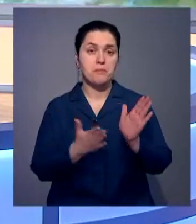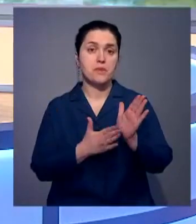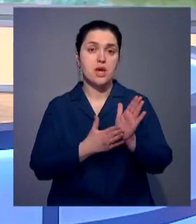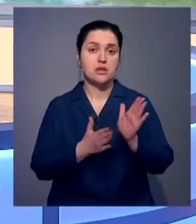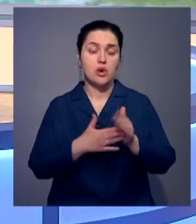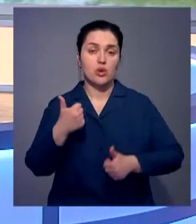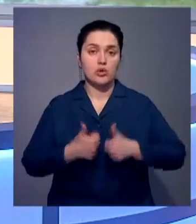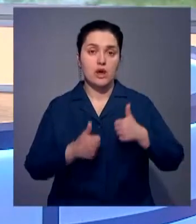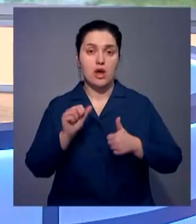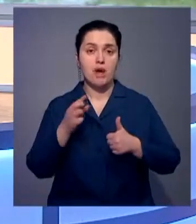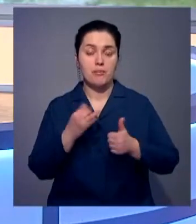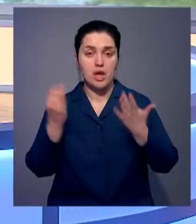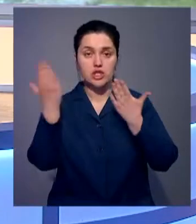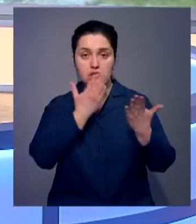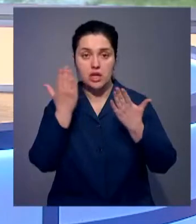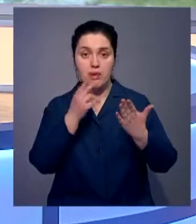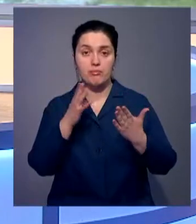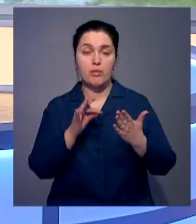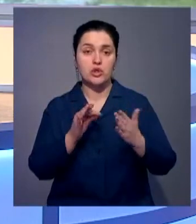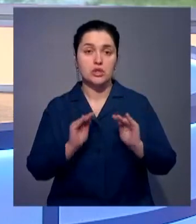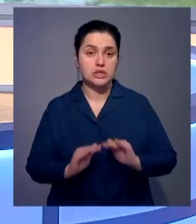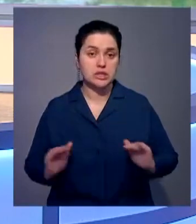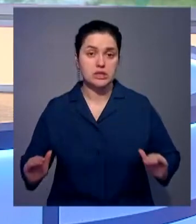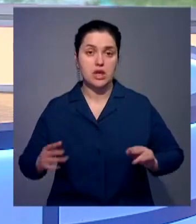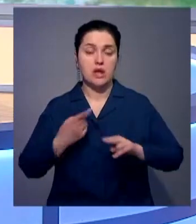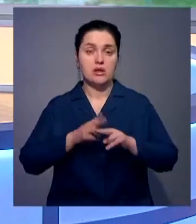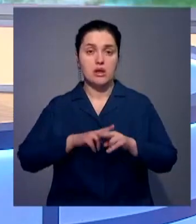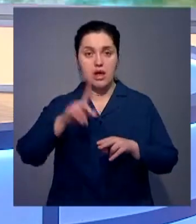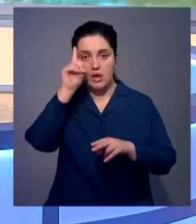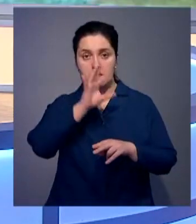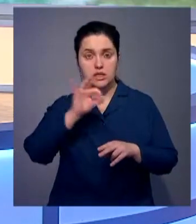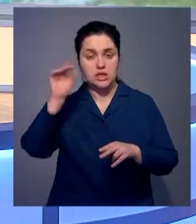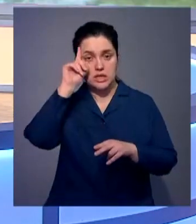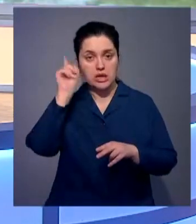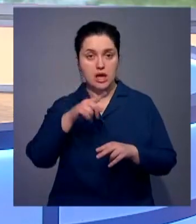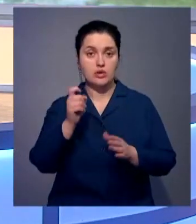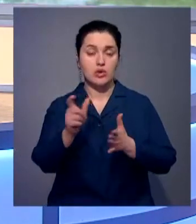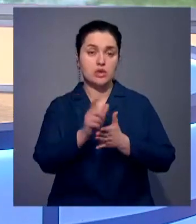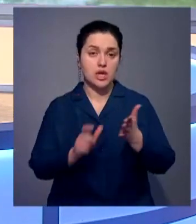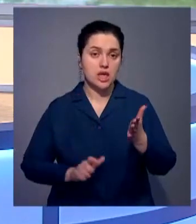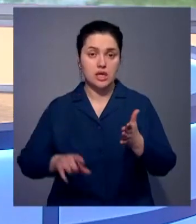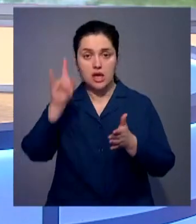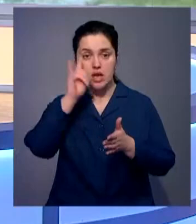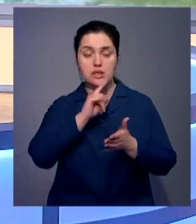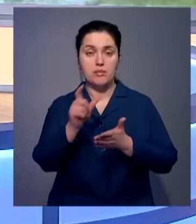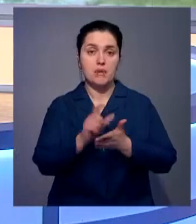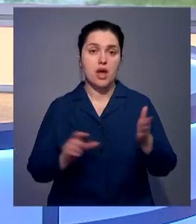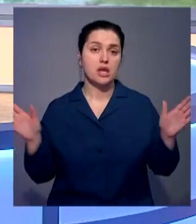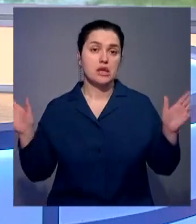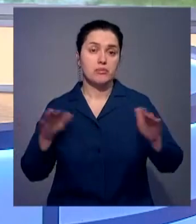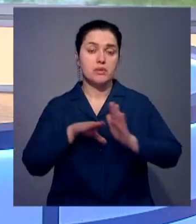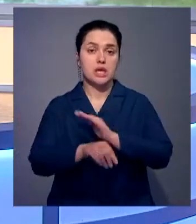призеров традиционного конкурса баевский чтения а по числу детей которые наизусть знают более 100 стихотворений великого казахского поэта